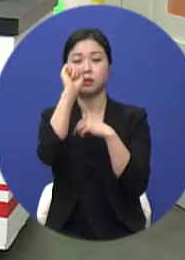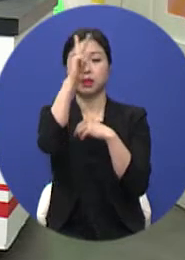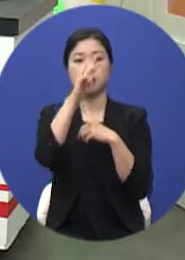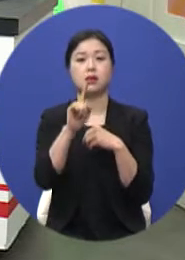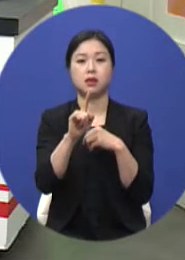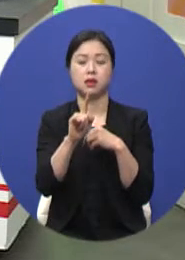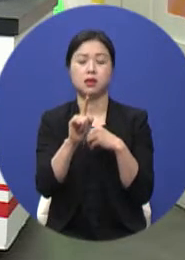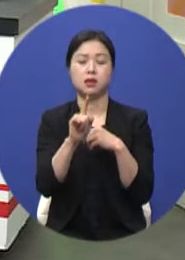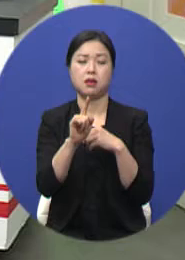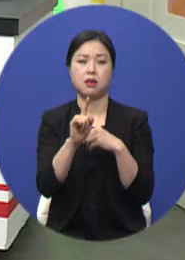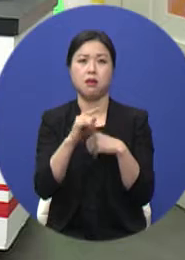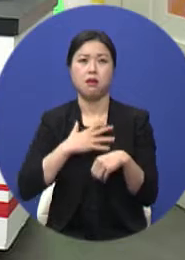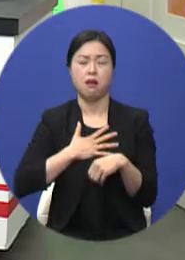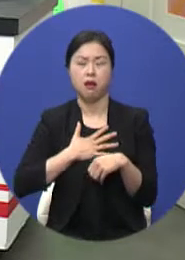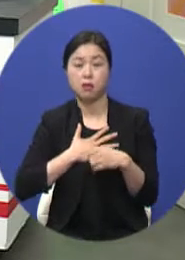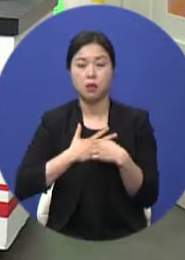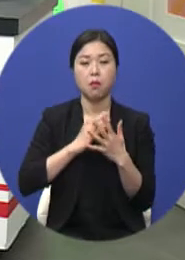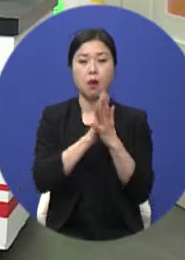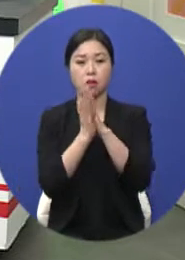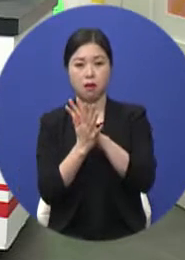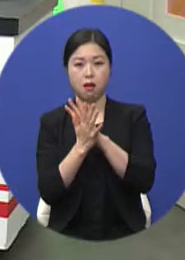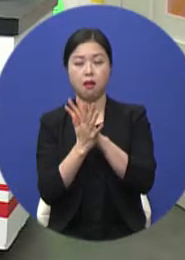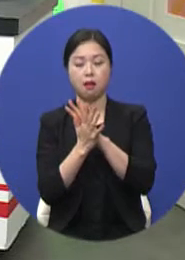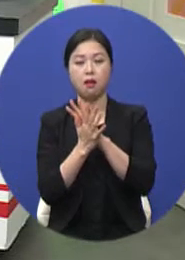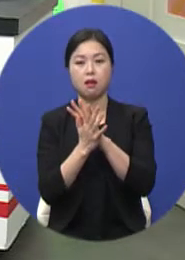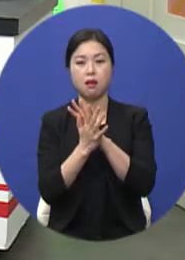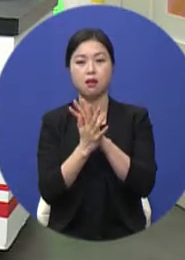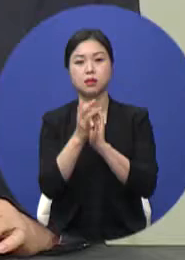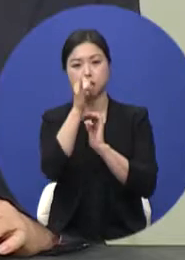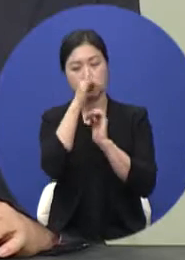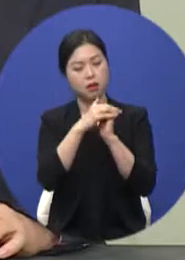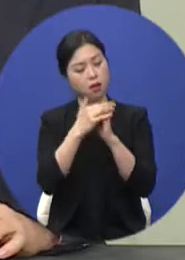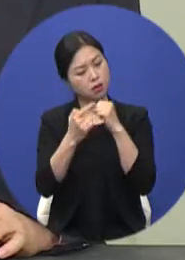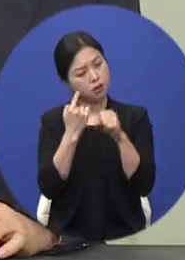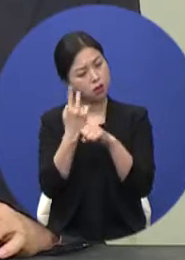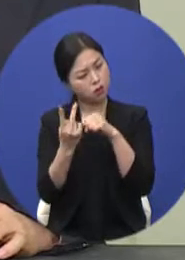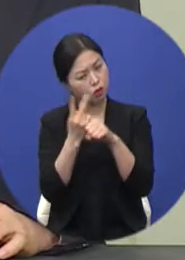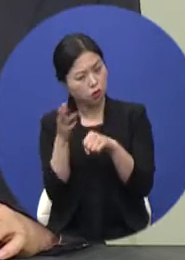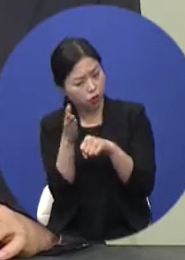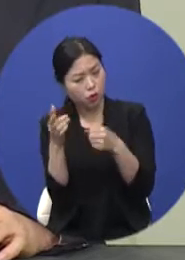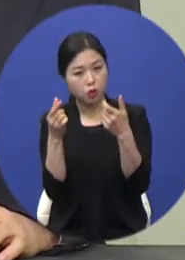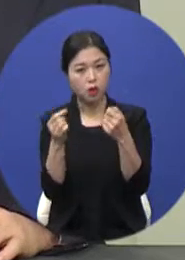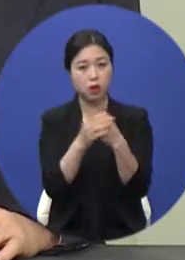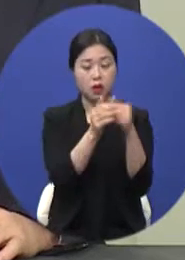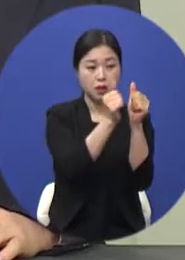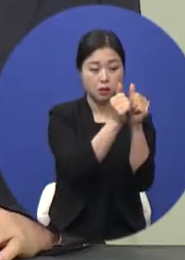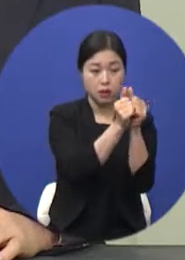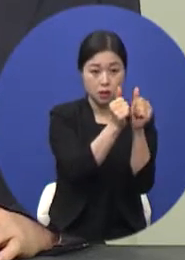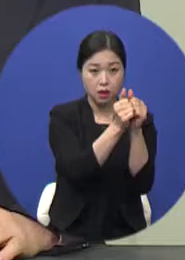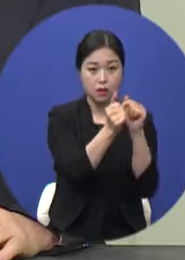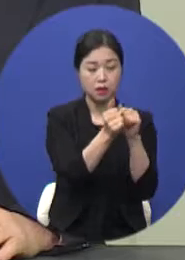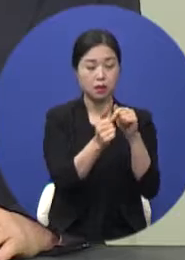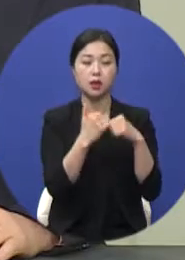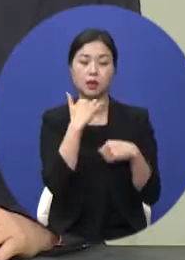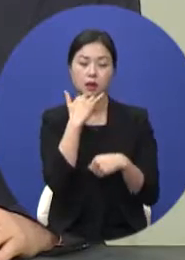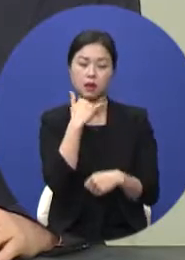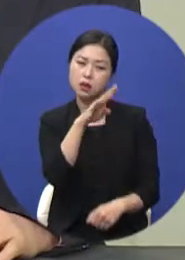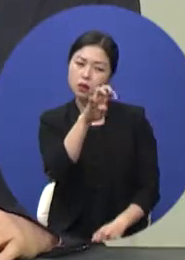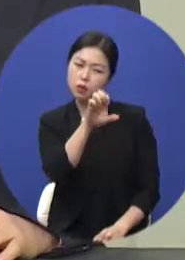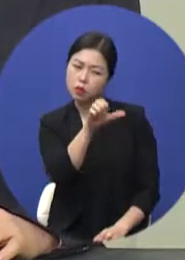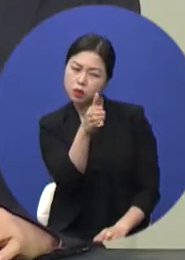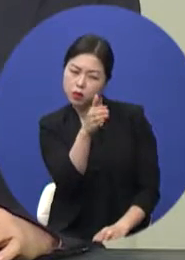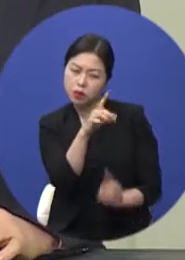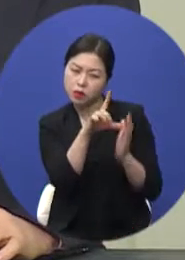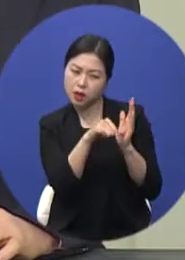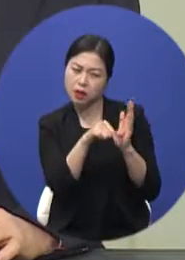갑작스럽게 갱년기가 찾아오는 그 전후로 1, 2년 정도이지만 남성분은 이제 40대 중반 이후로부터 계속